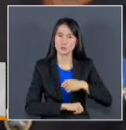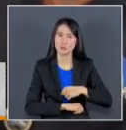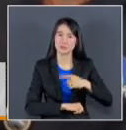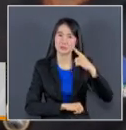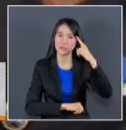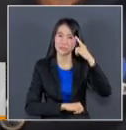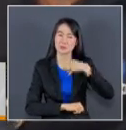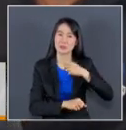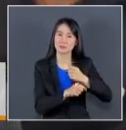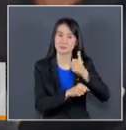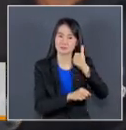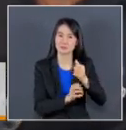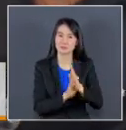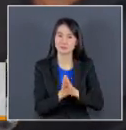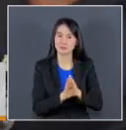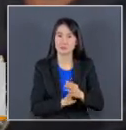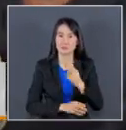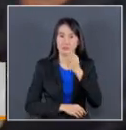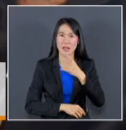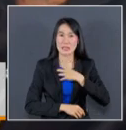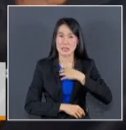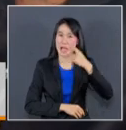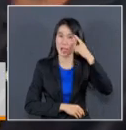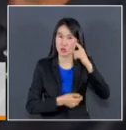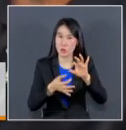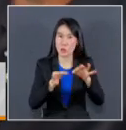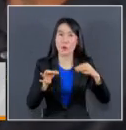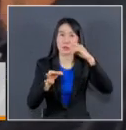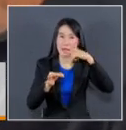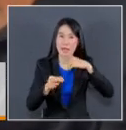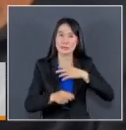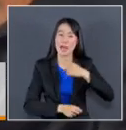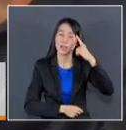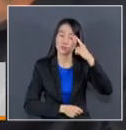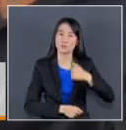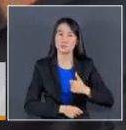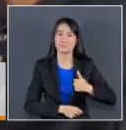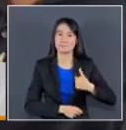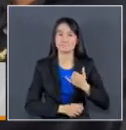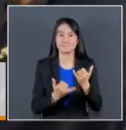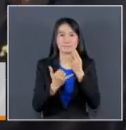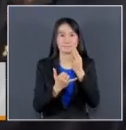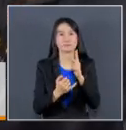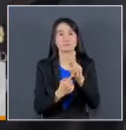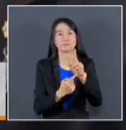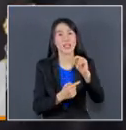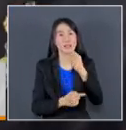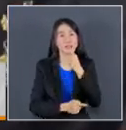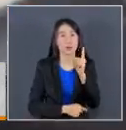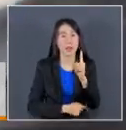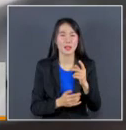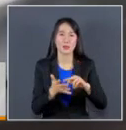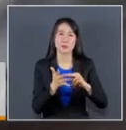ที่คิดเหมือนท้าทายอ่ะอยากให้รู้ว่าแน่กว่าที่คิดซึ่งคุณกันจอมพลังบอกว่าจะแน่แค่ไหนกร